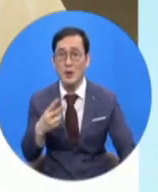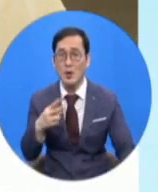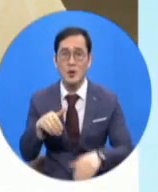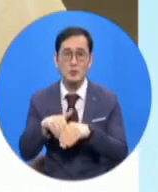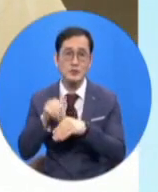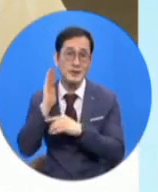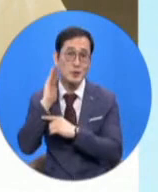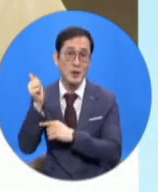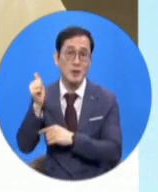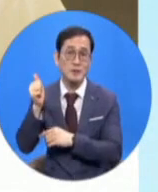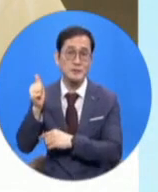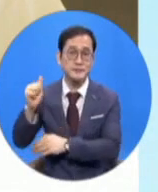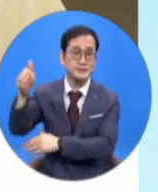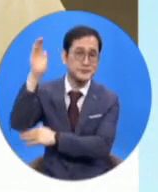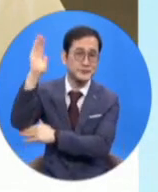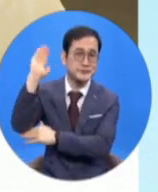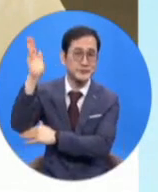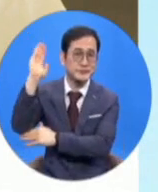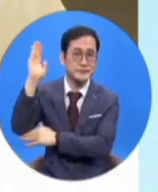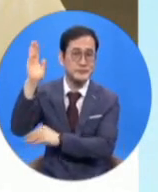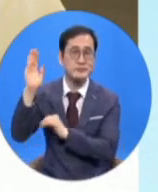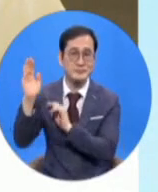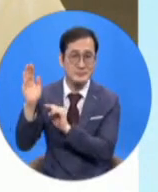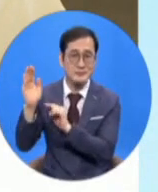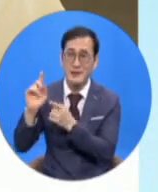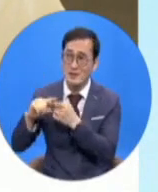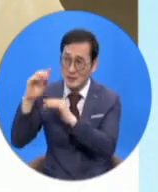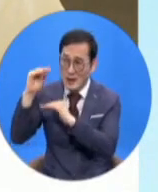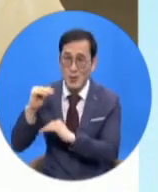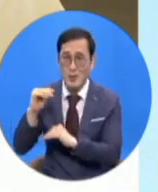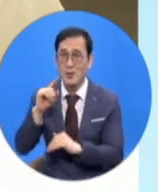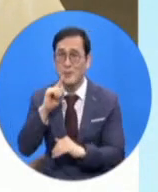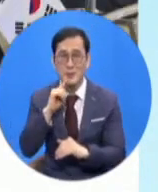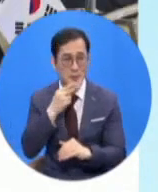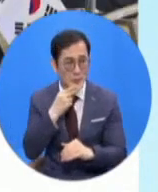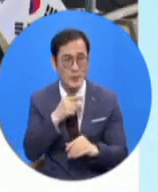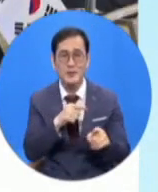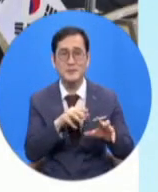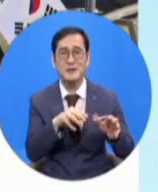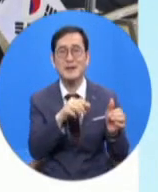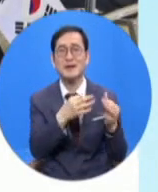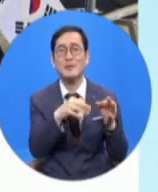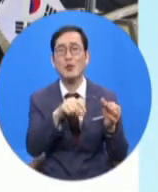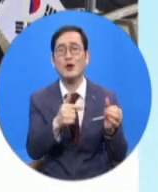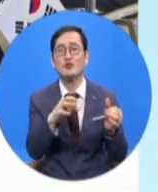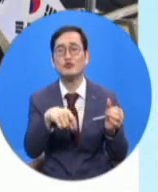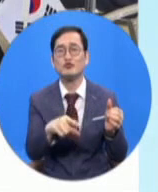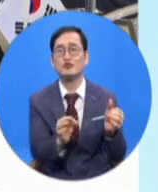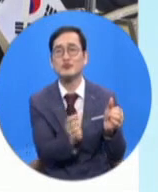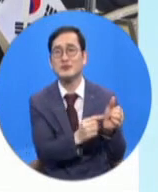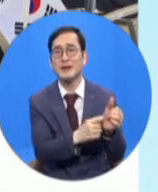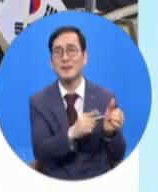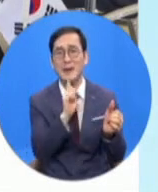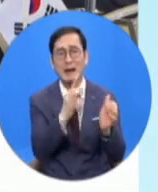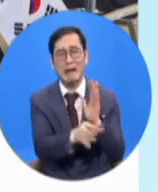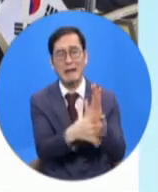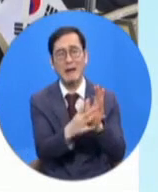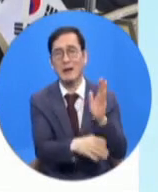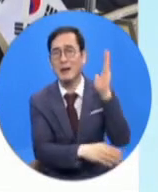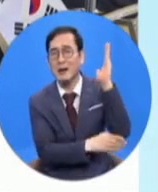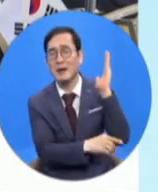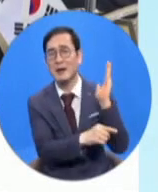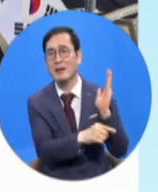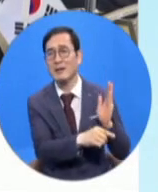광복절 메세지에 대해서 얘기를 하지 않고 김원웅 회장의 맥이 만 지금 하고 있지 않습니다 대통령의 메시지가 위를 묻혀 버렸지 많습니다 일 년